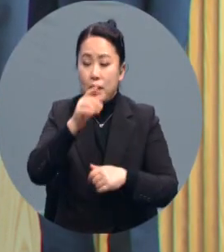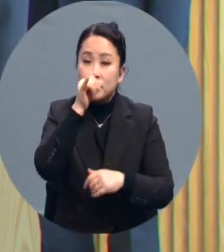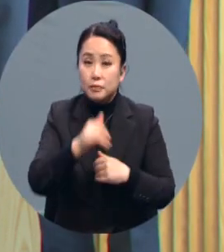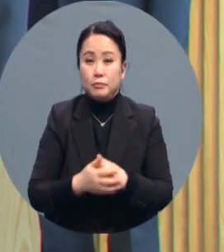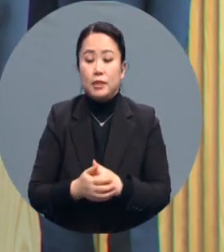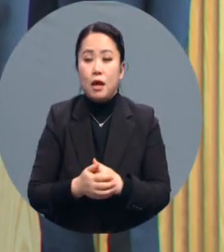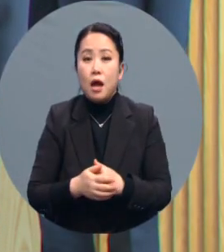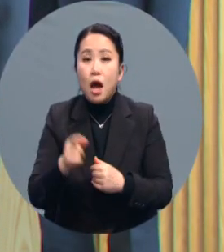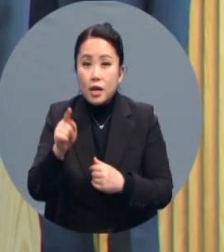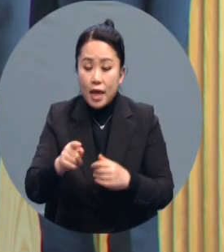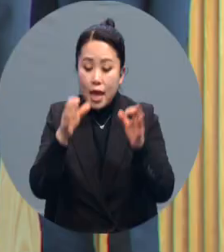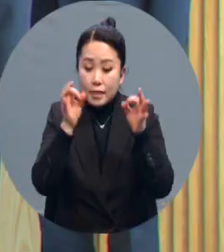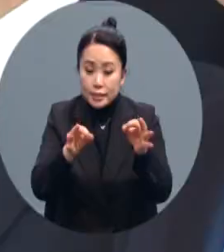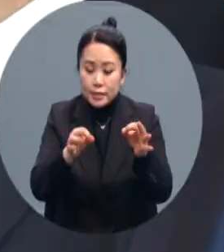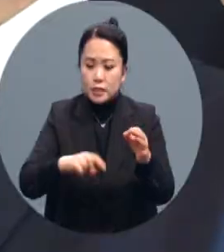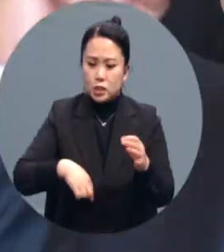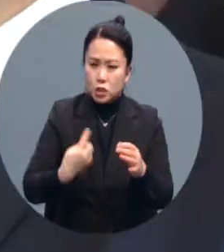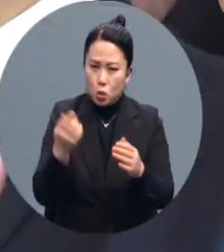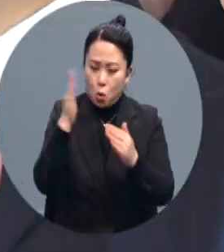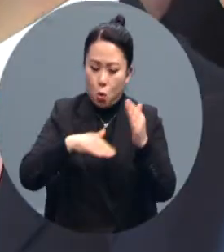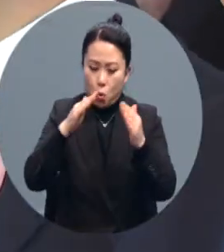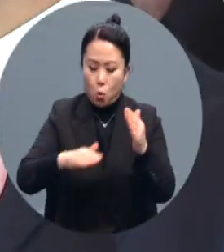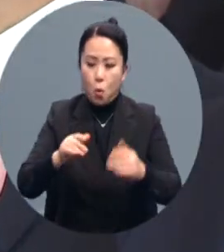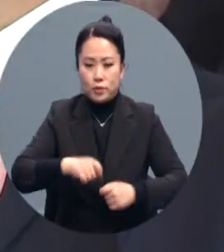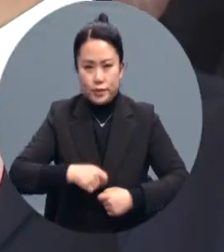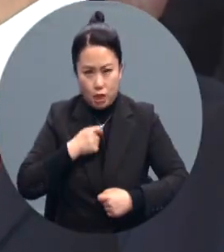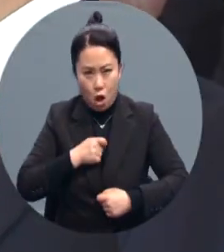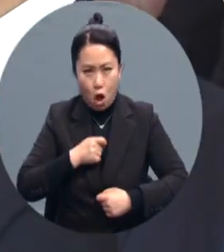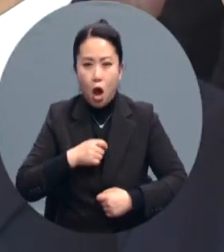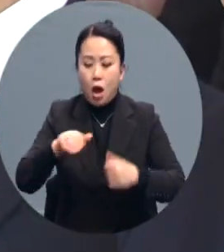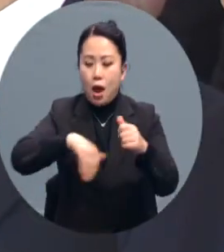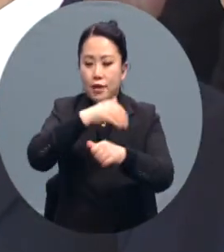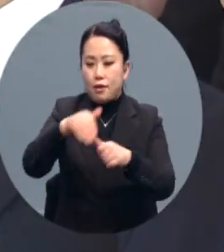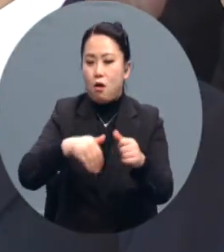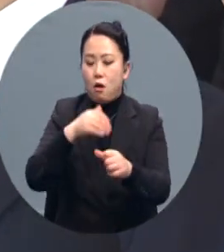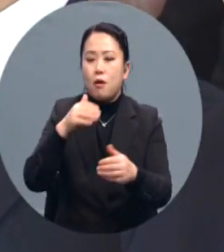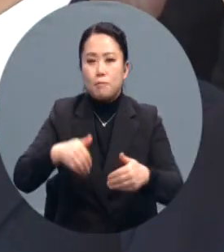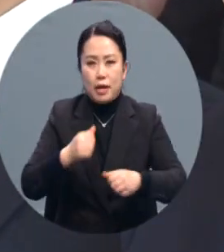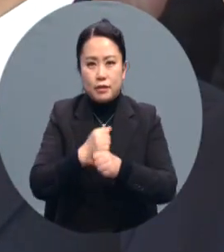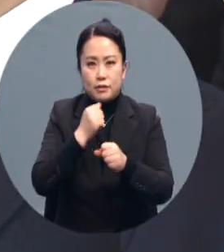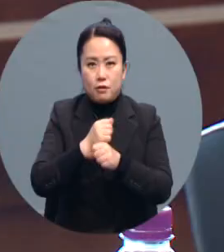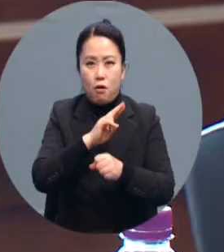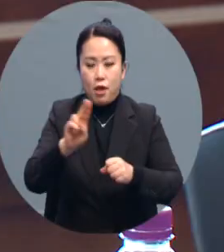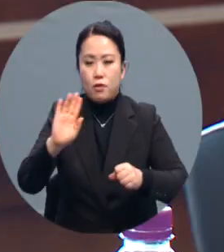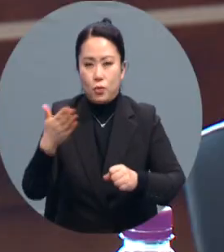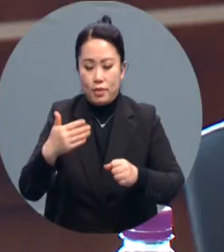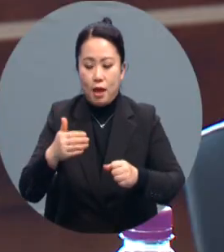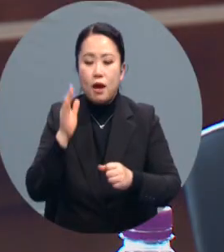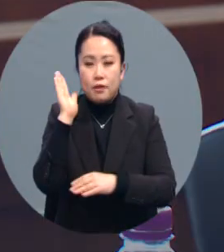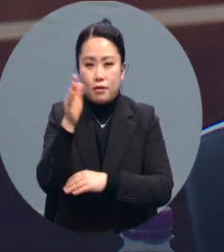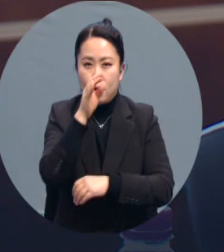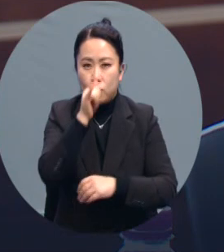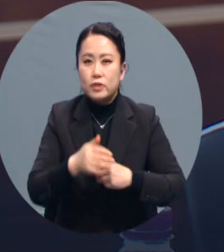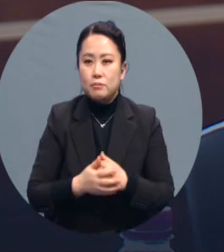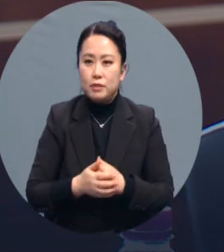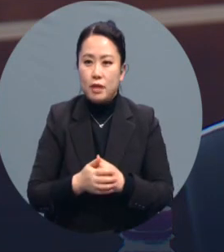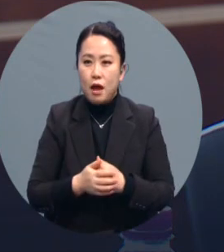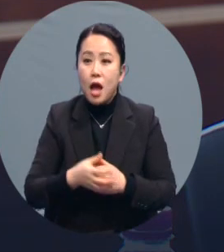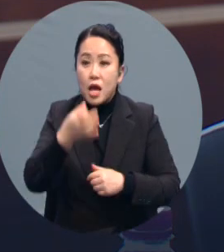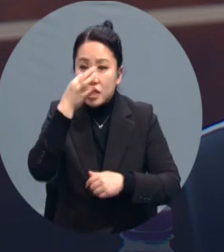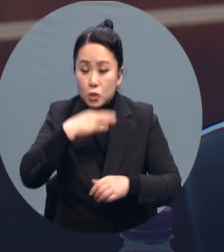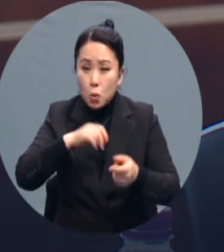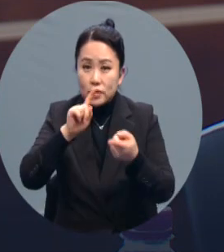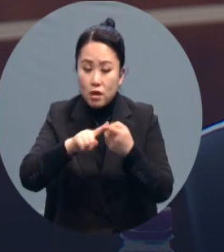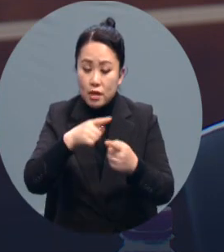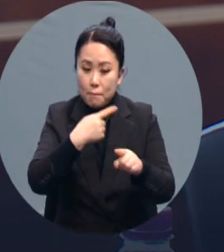관련해 은행 스스로 공정하고 경쟁적인 환경을 조성해야 한다고 강조했습니다. 실효적인 어떤